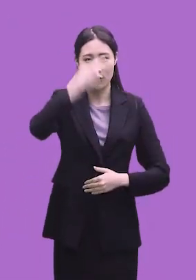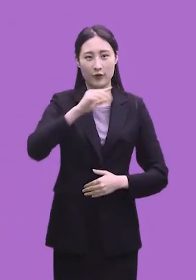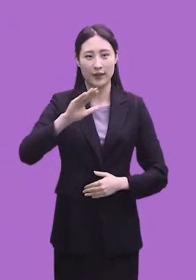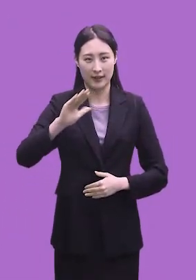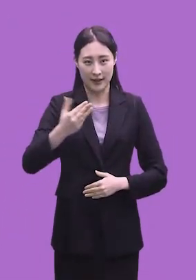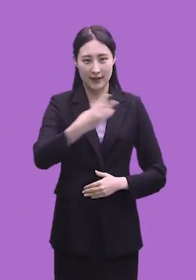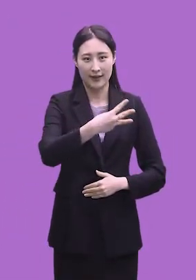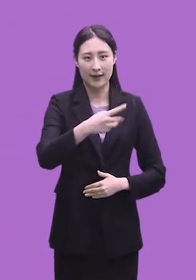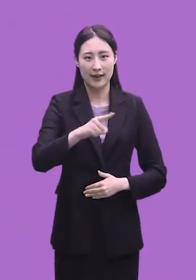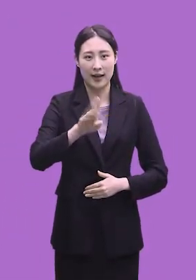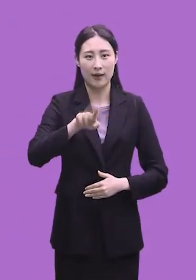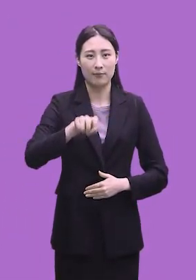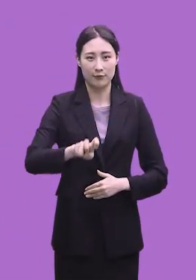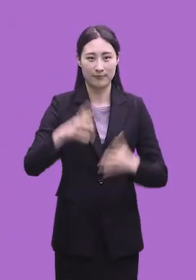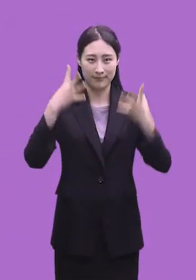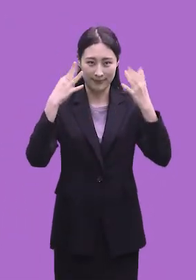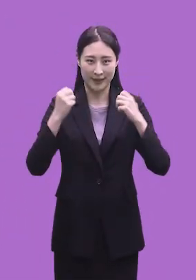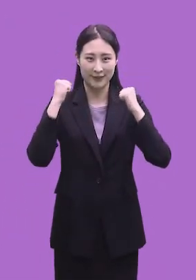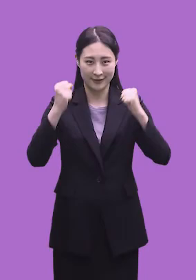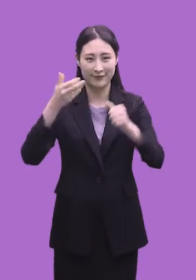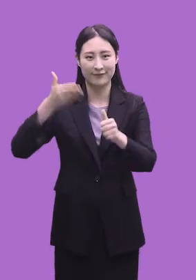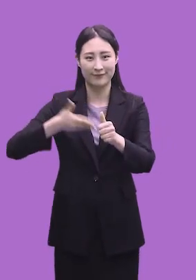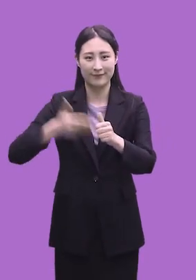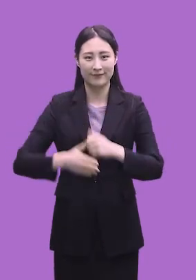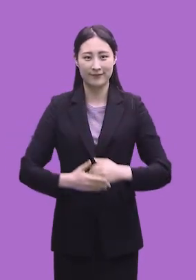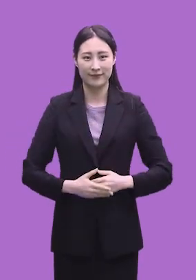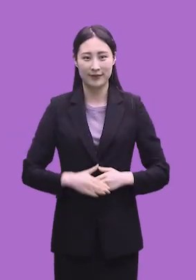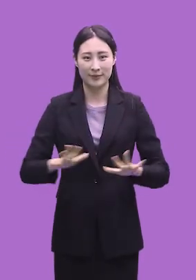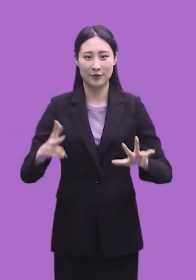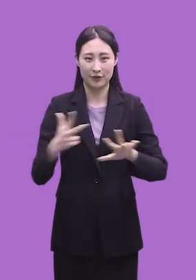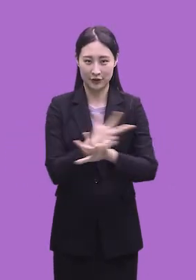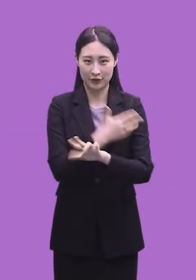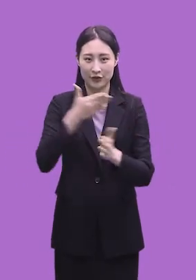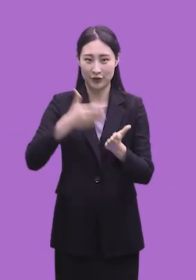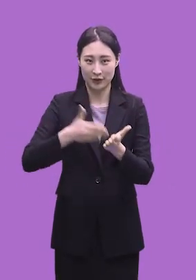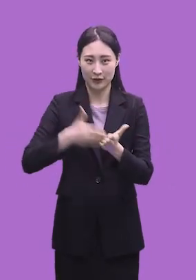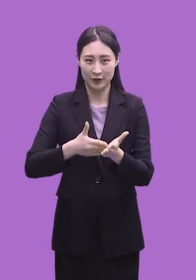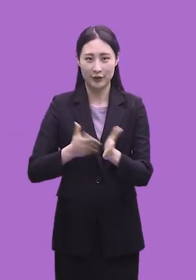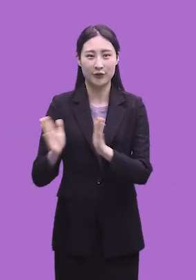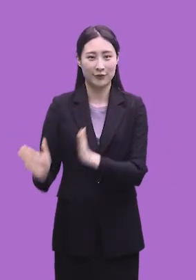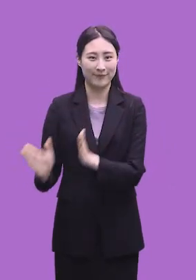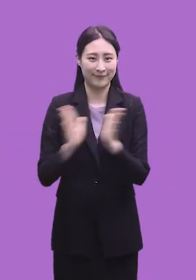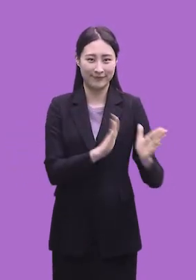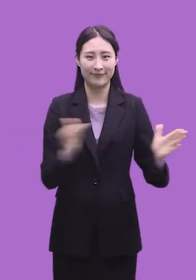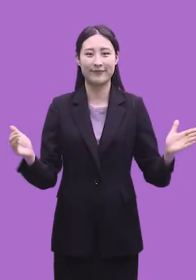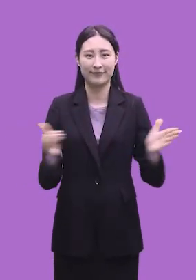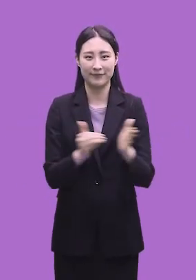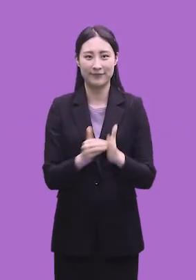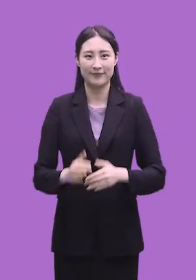된 라붐에게도 많은 응원 보내주세요. 이번 주 키워드 강남, 저희가 준비한